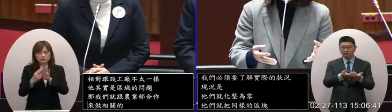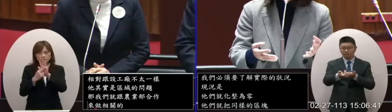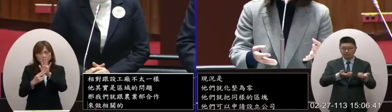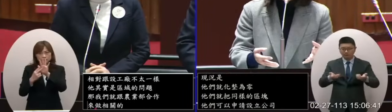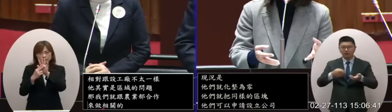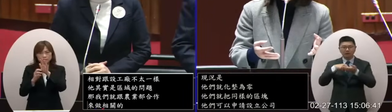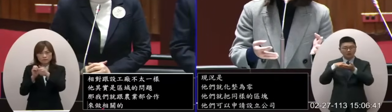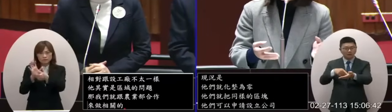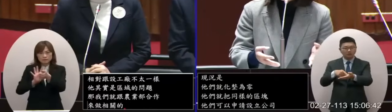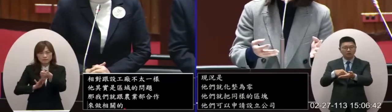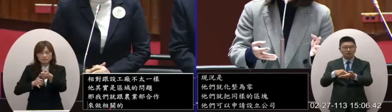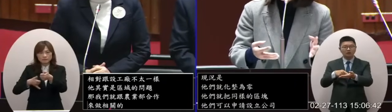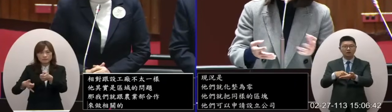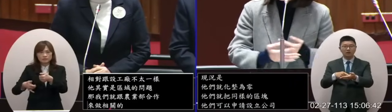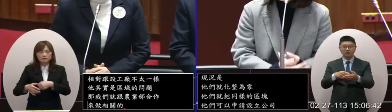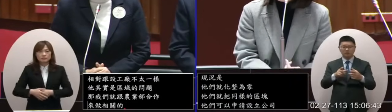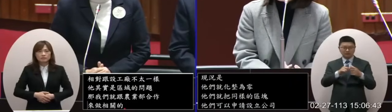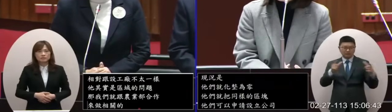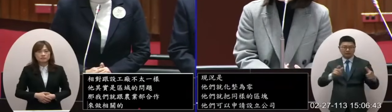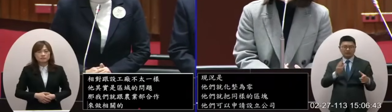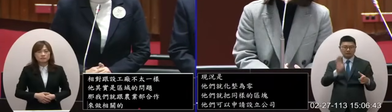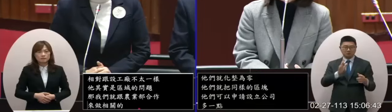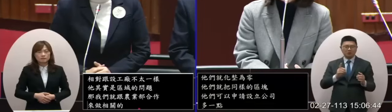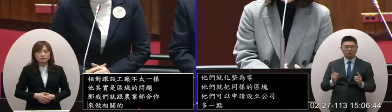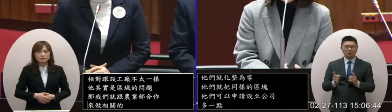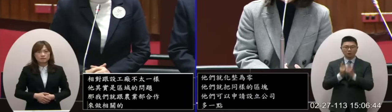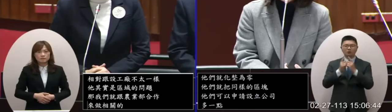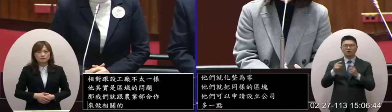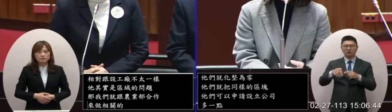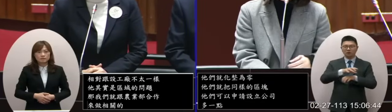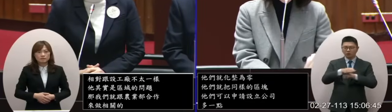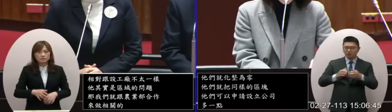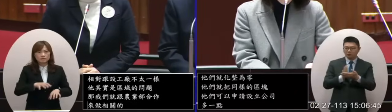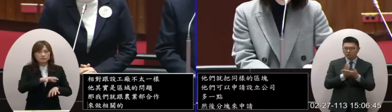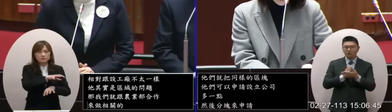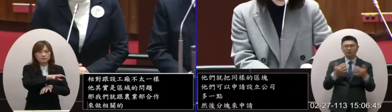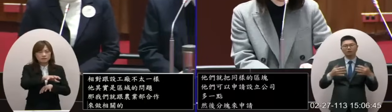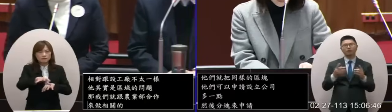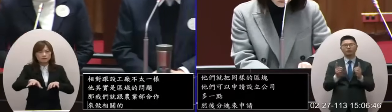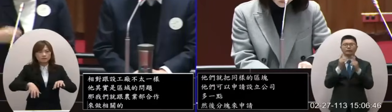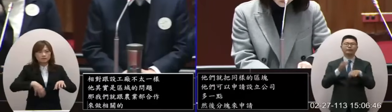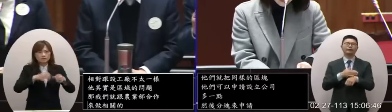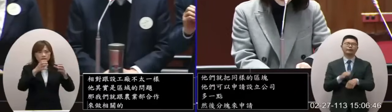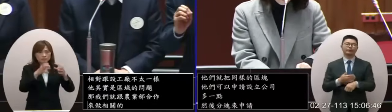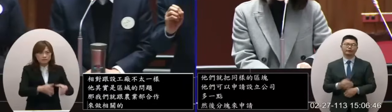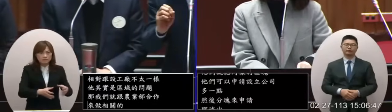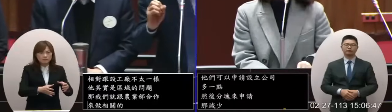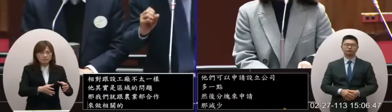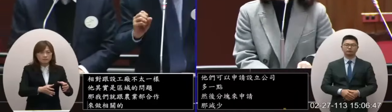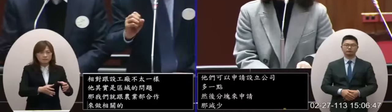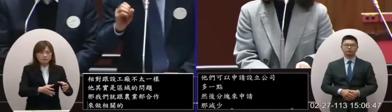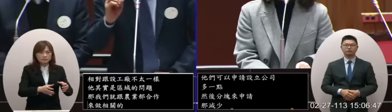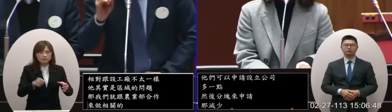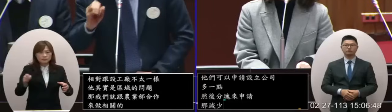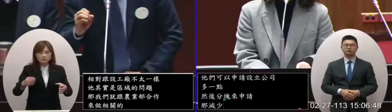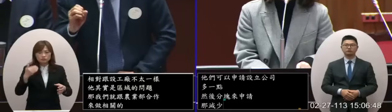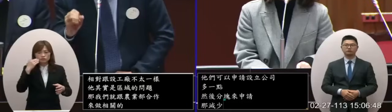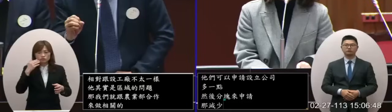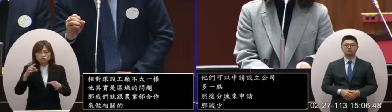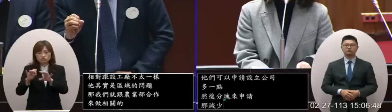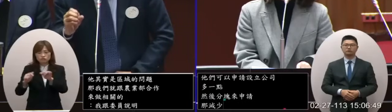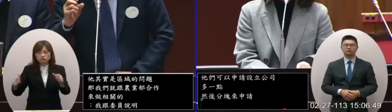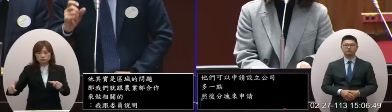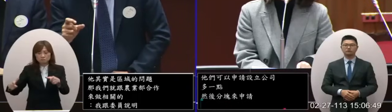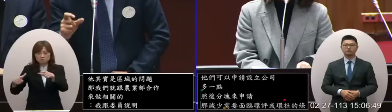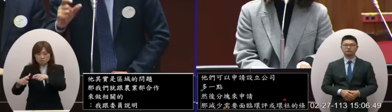少需要面临这种环评或环设的条件啊。 环设减的不会因为你的面积变小了就不做环